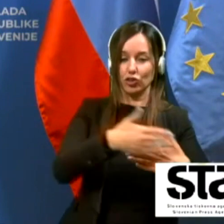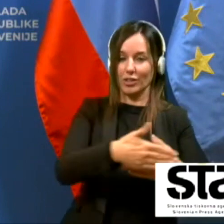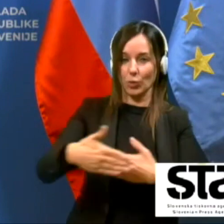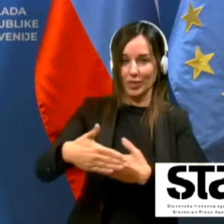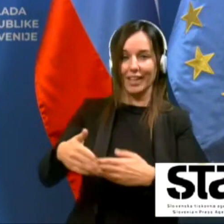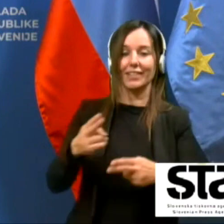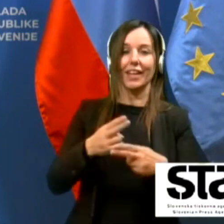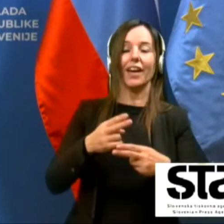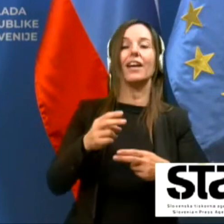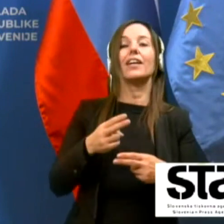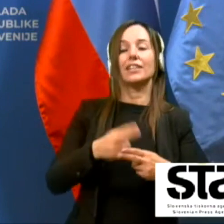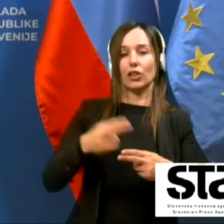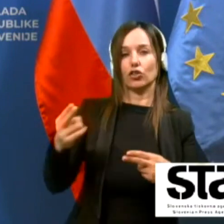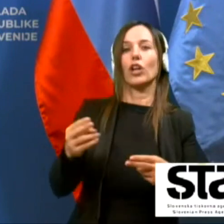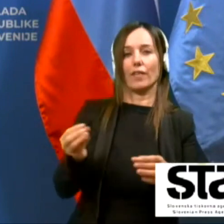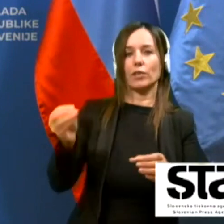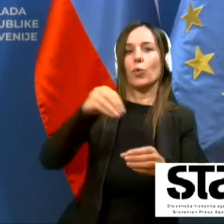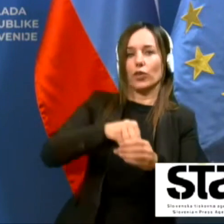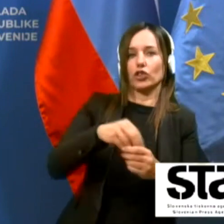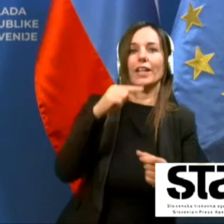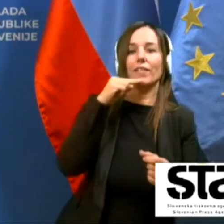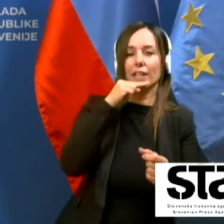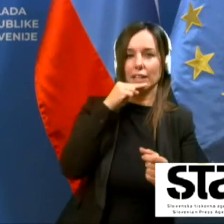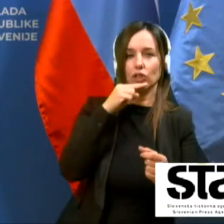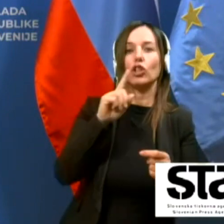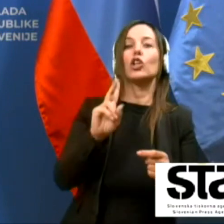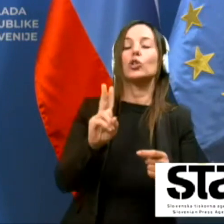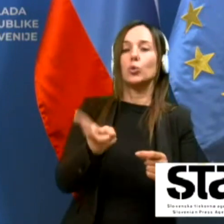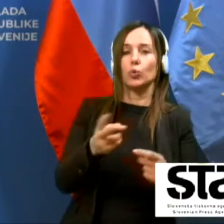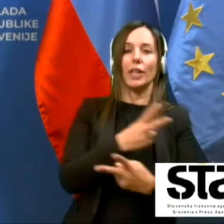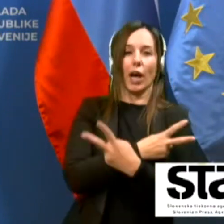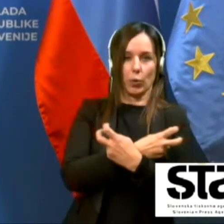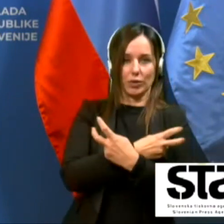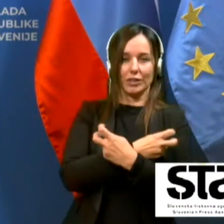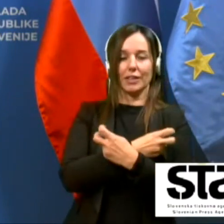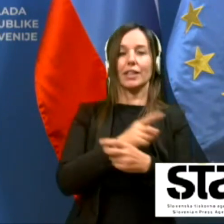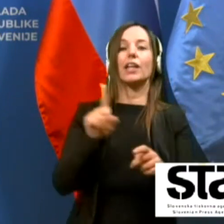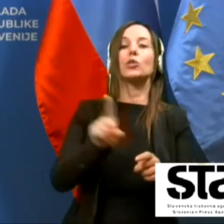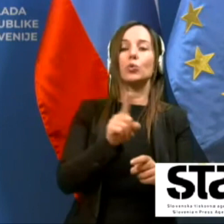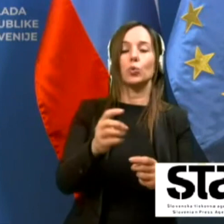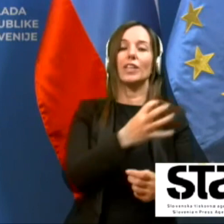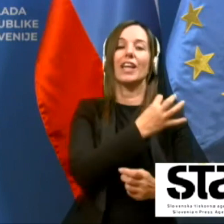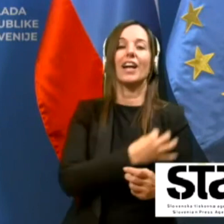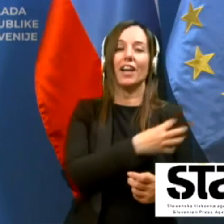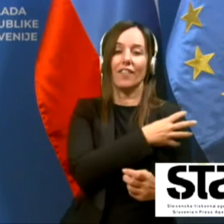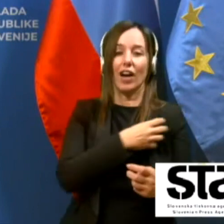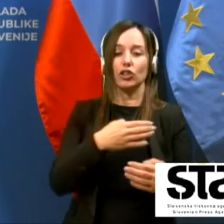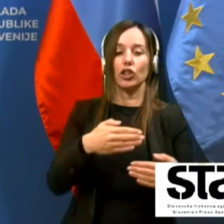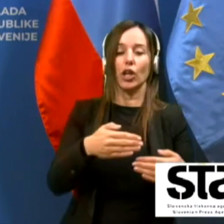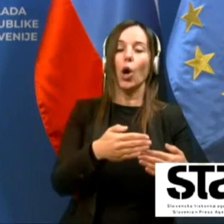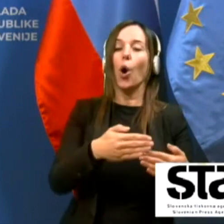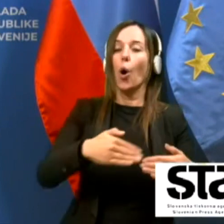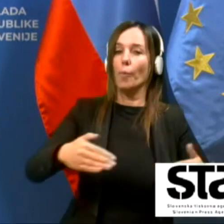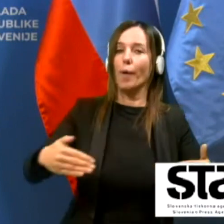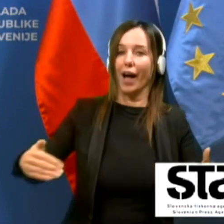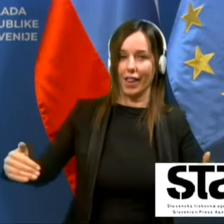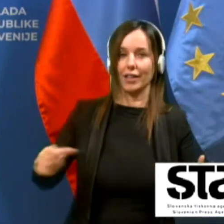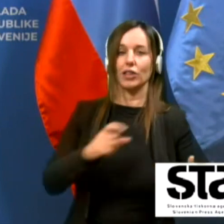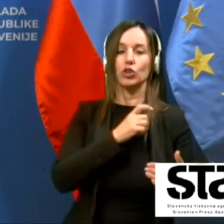tudi avstrijska Koroška, ki prej ni bila, in obe hrvaški obmejni obalni županiji, se